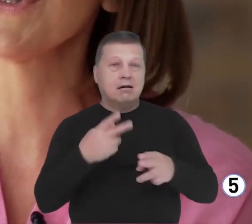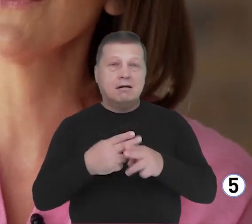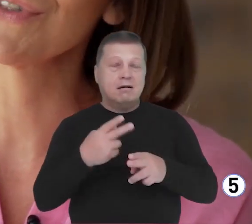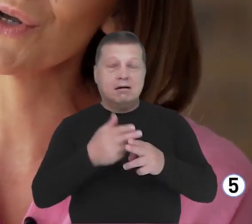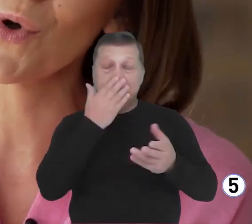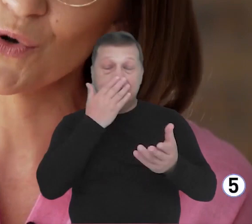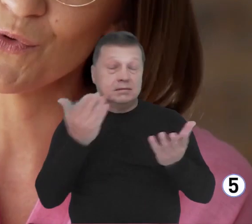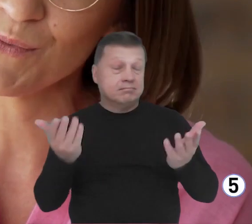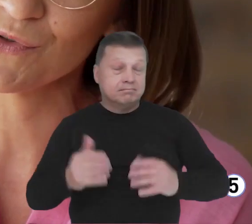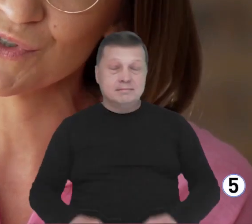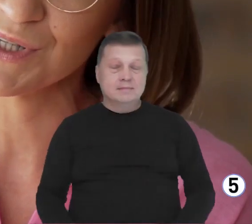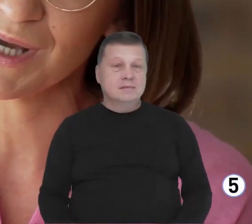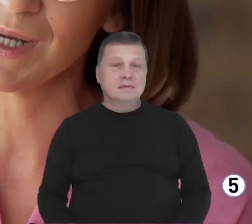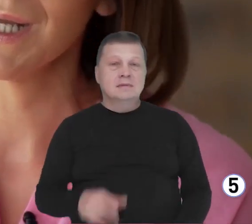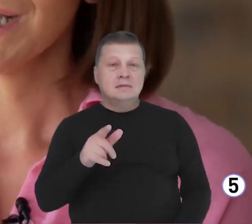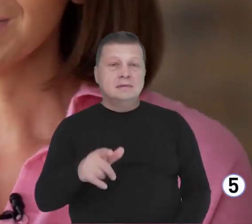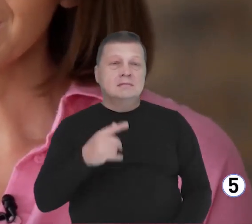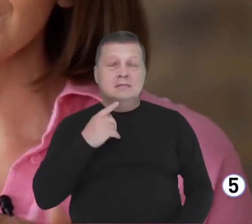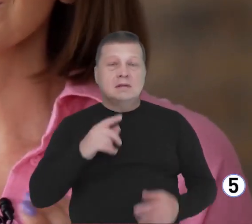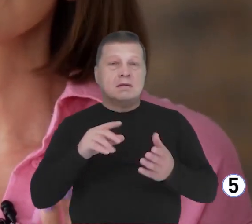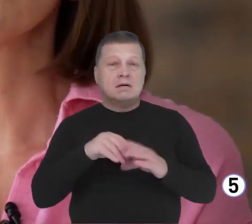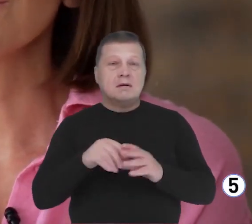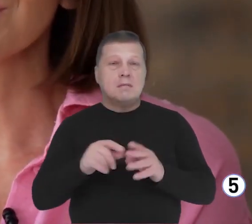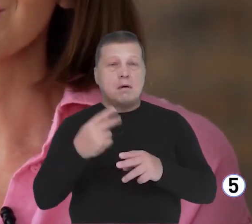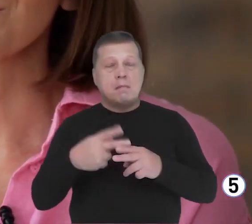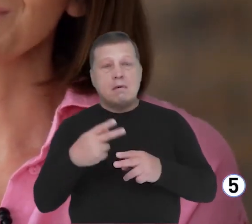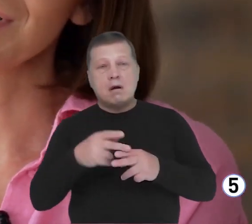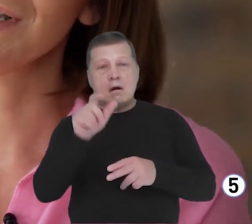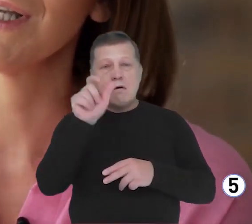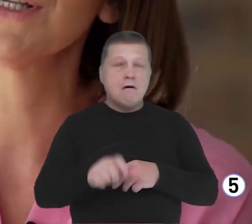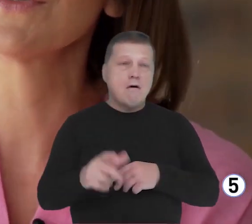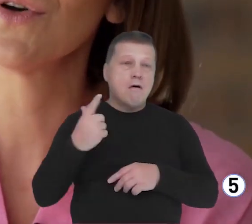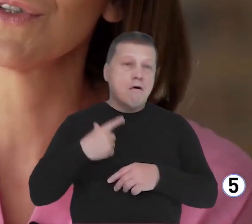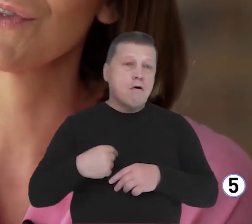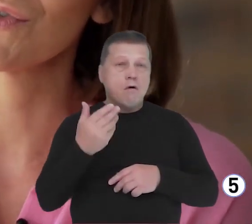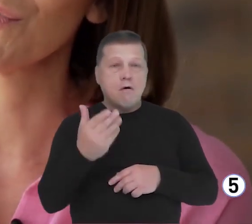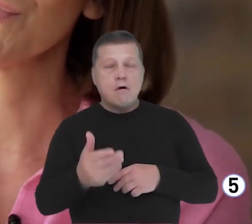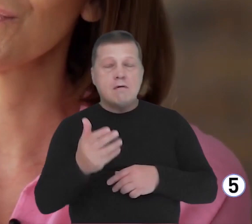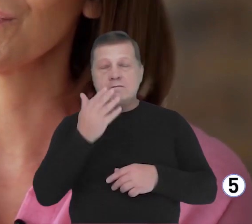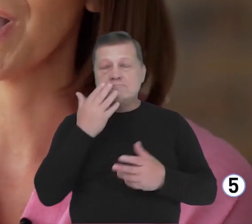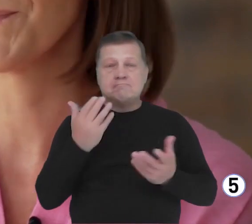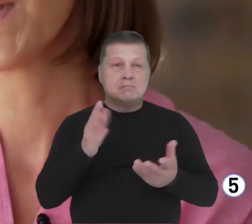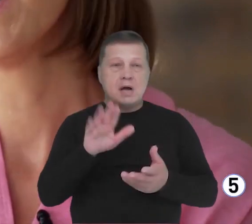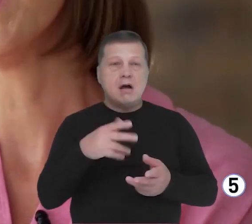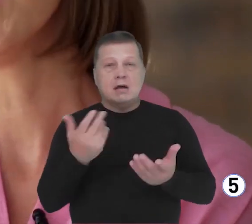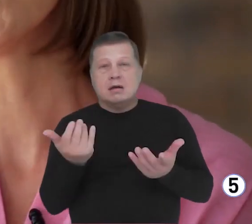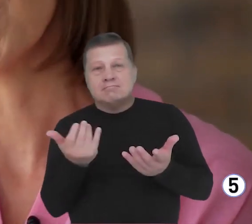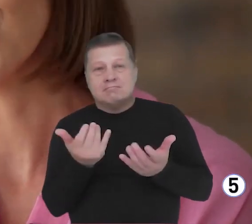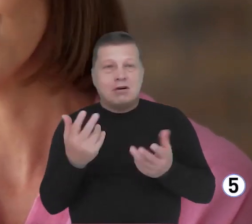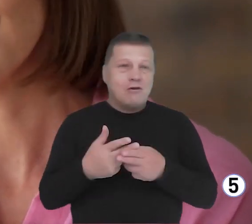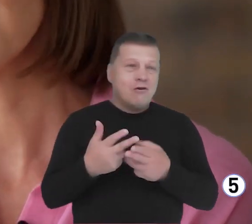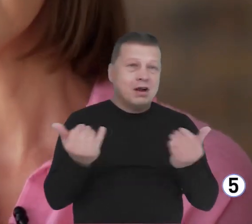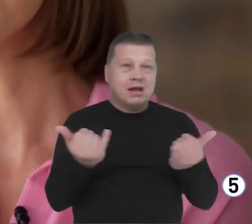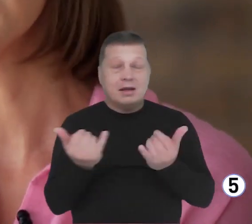tego, z jaką chorobą mamy do czynienia i jaki jest kontekst pacjenta, jaki jest kontekst osoby,